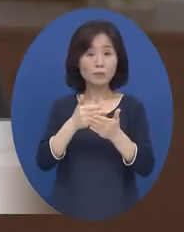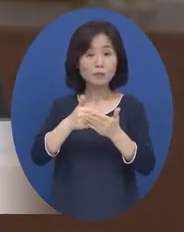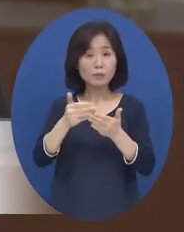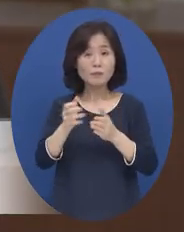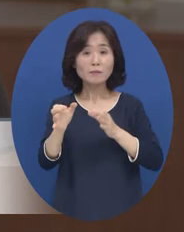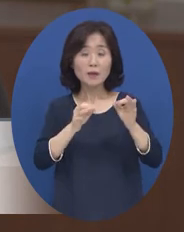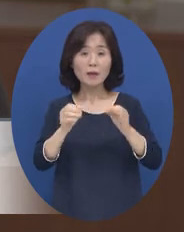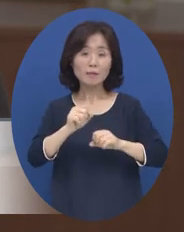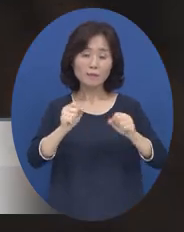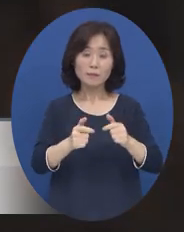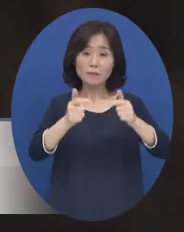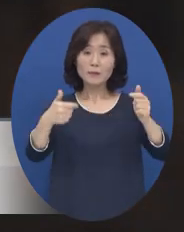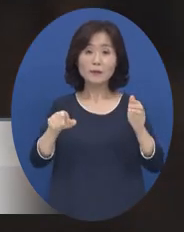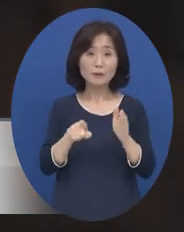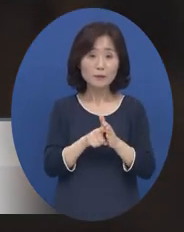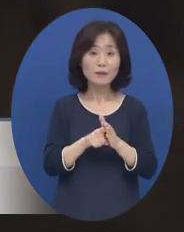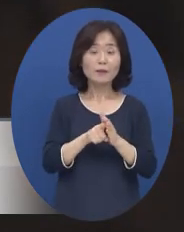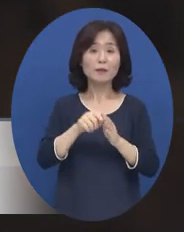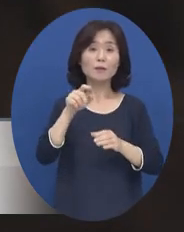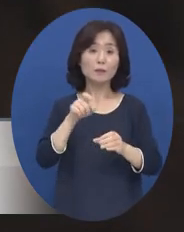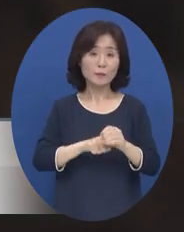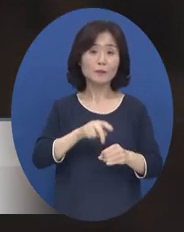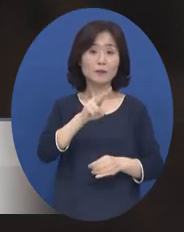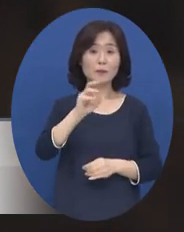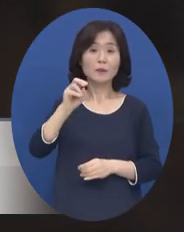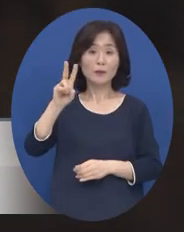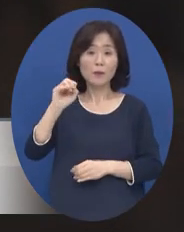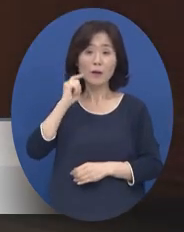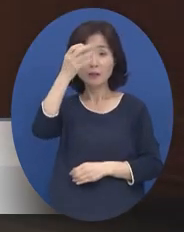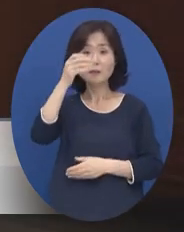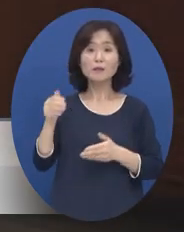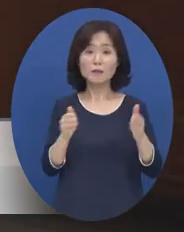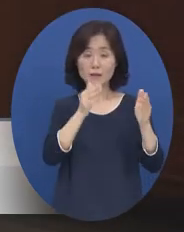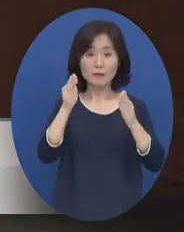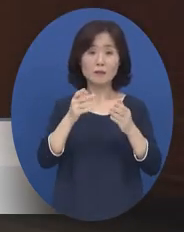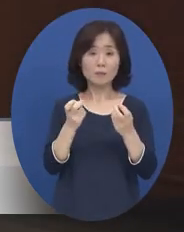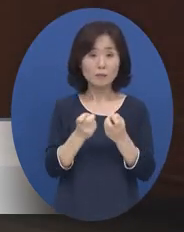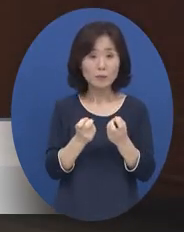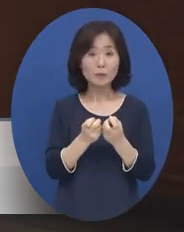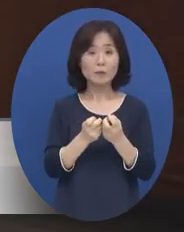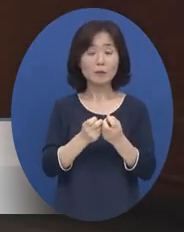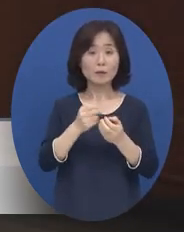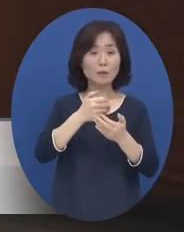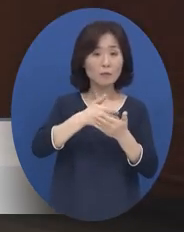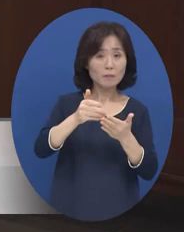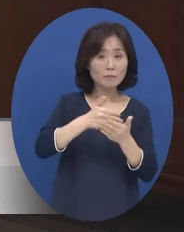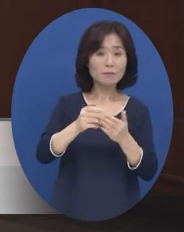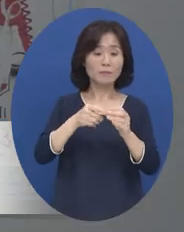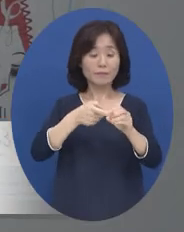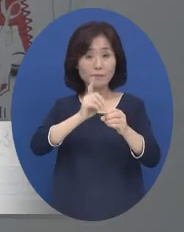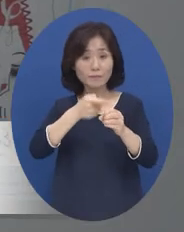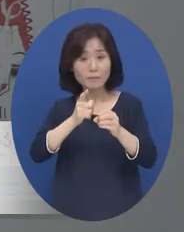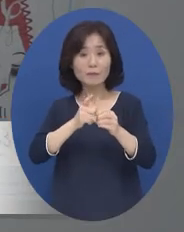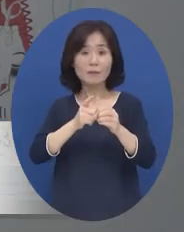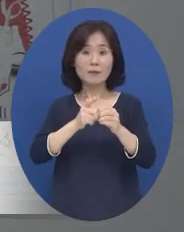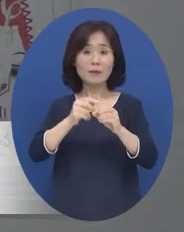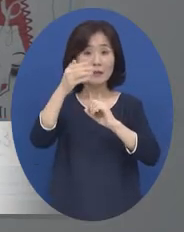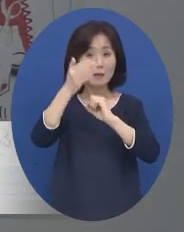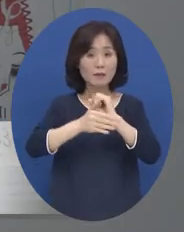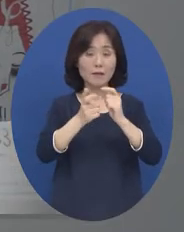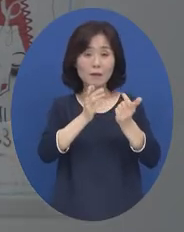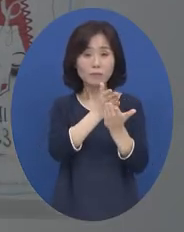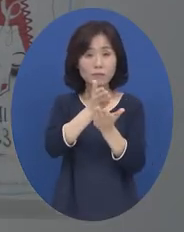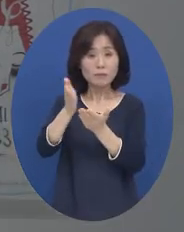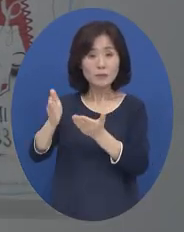추진한 2020 아트 경기 사업의 일환으로 회화와 설치 조각 사진 등 다양한 분야의 경기도 시각 예술